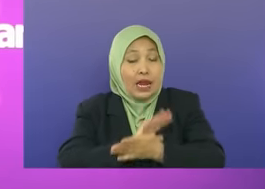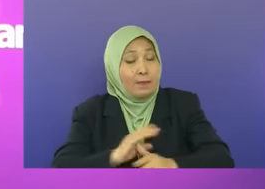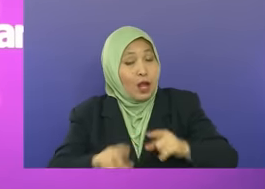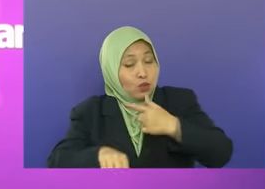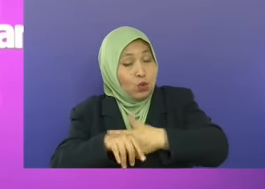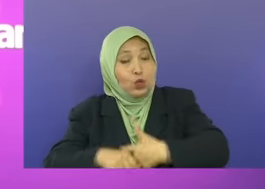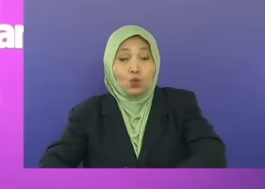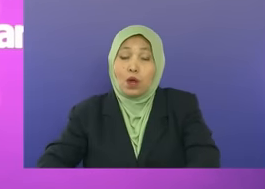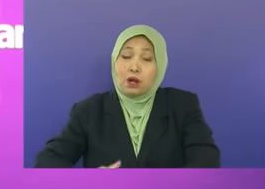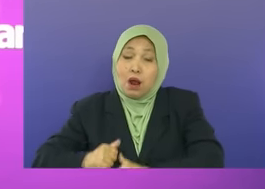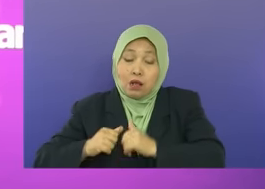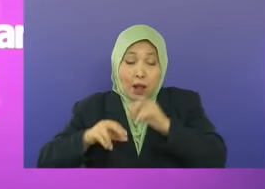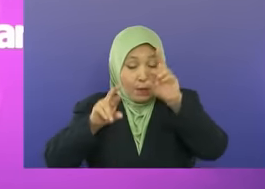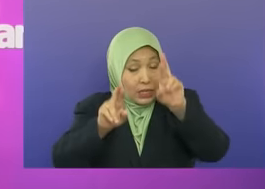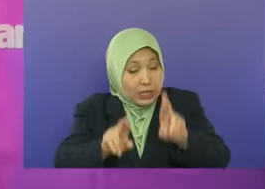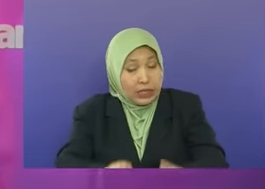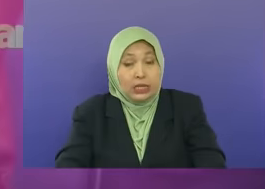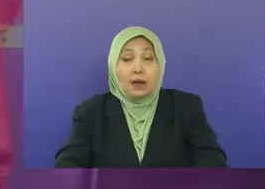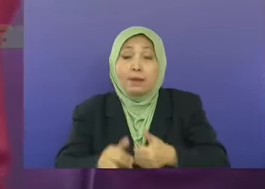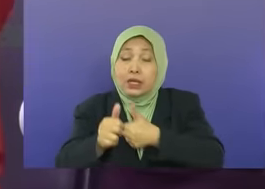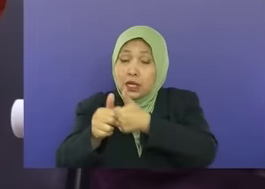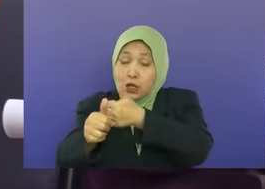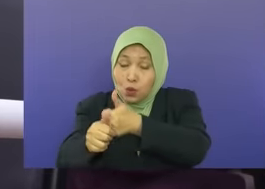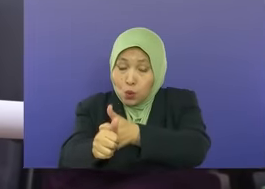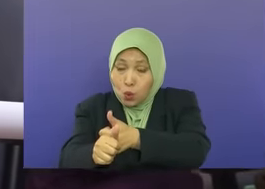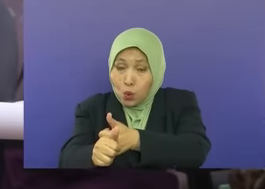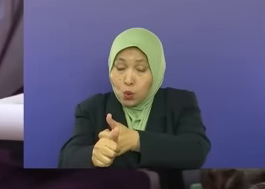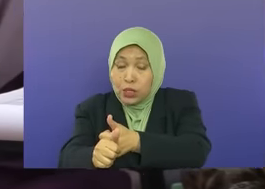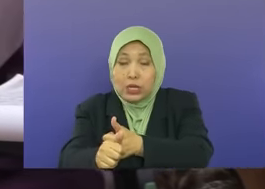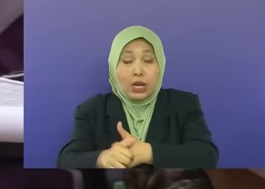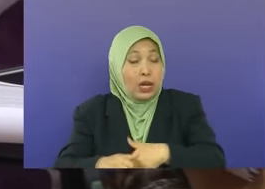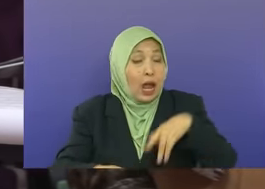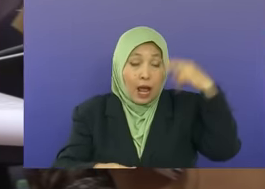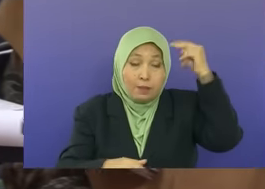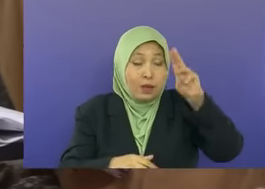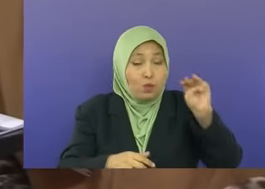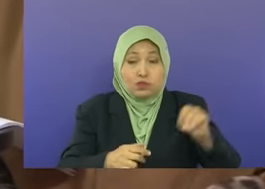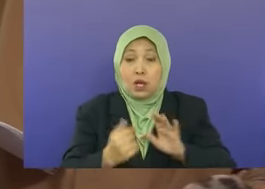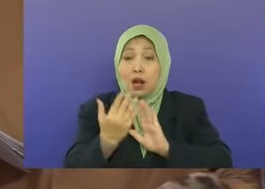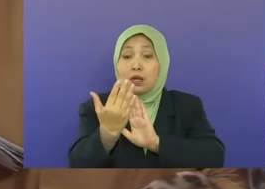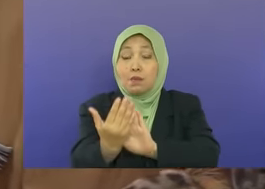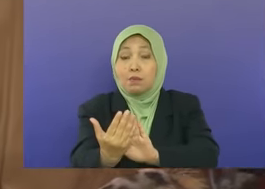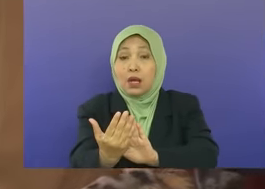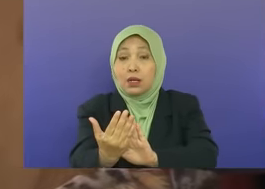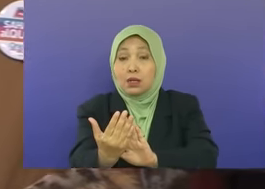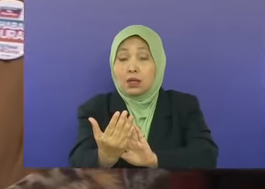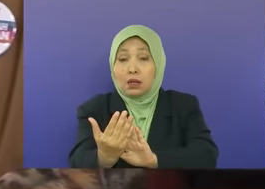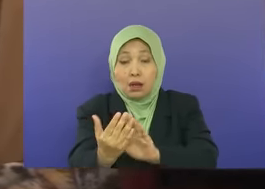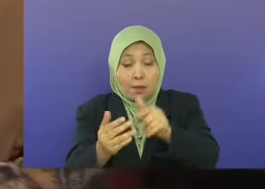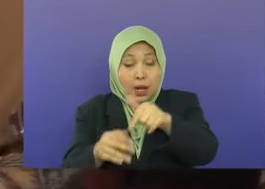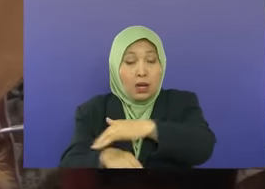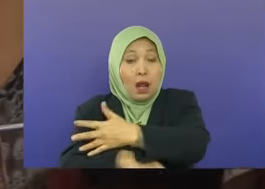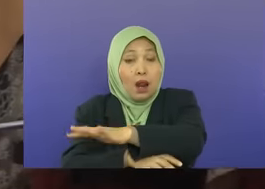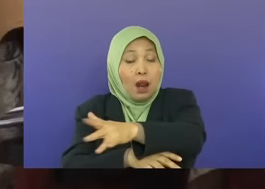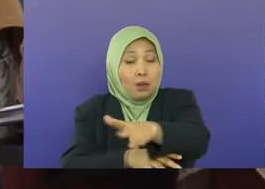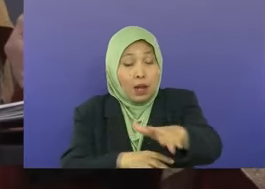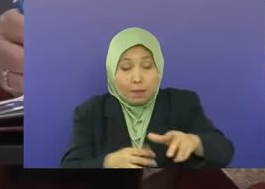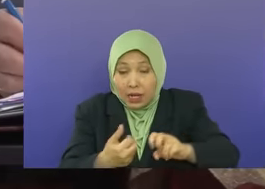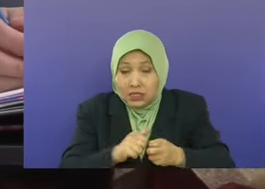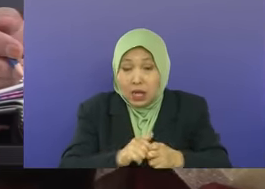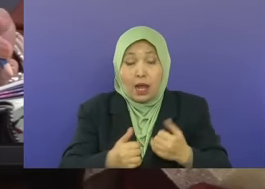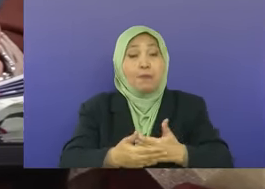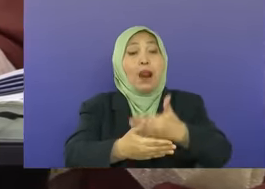rakyat Pengikut Nabi Musa nih nabi musala ya padahal Ya udah di depan ini adalah masalah